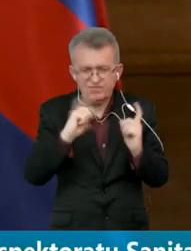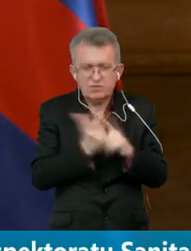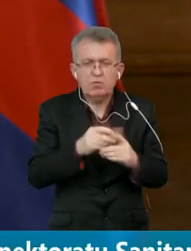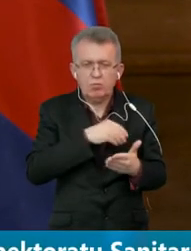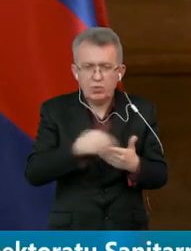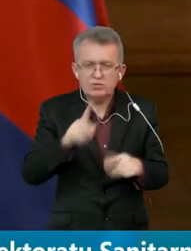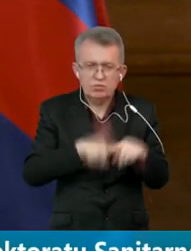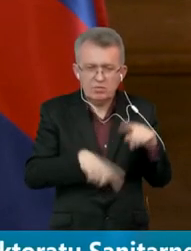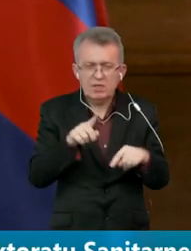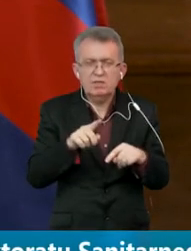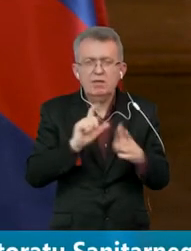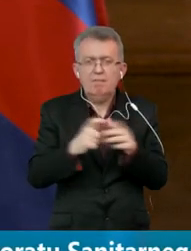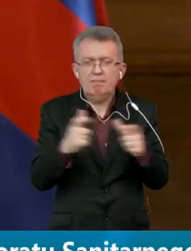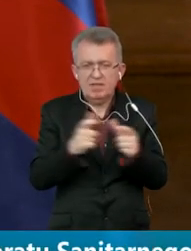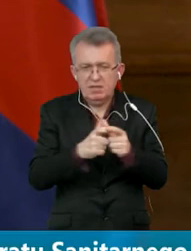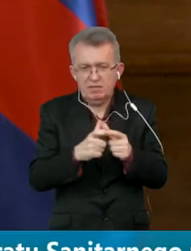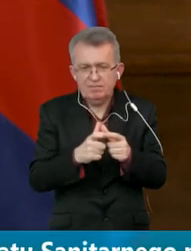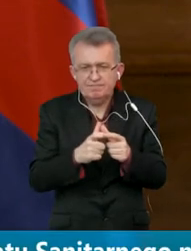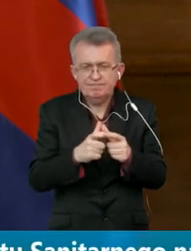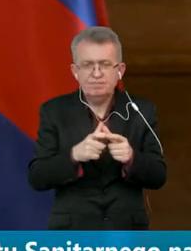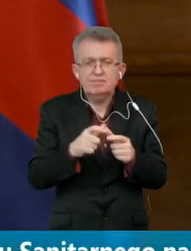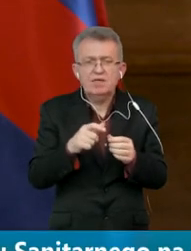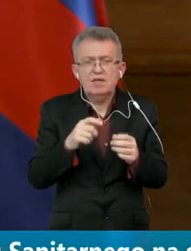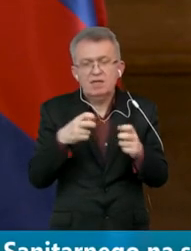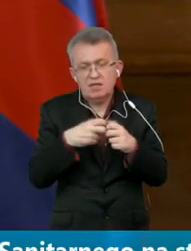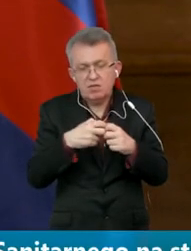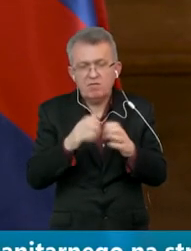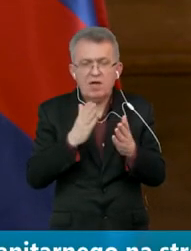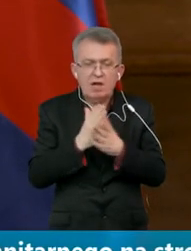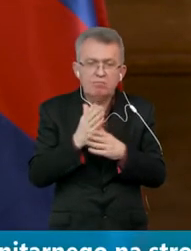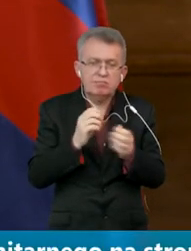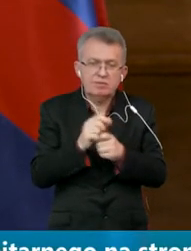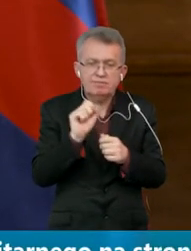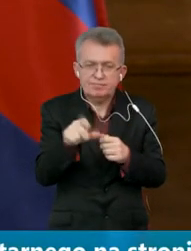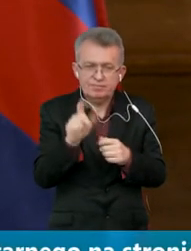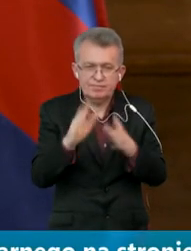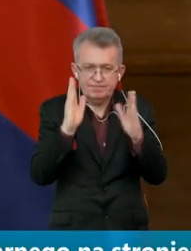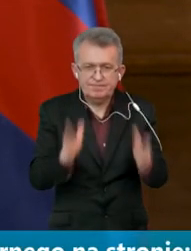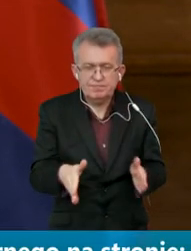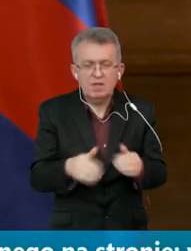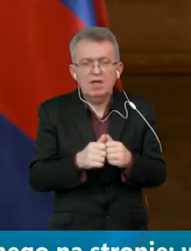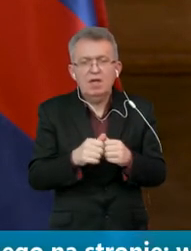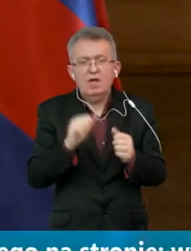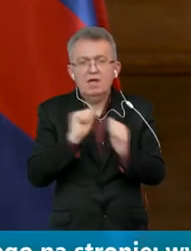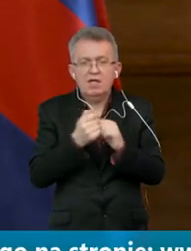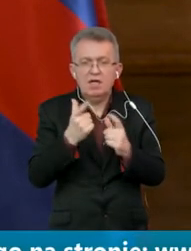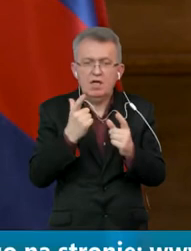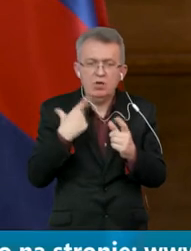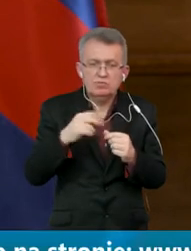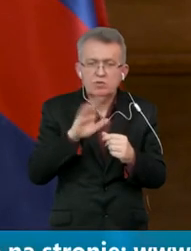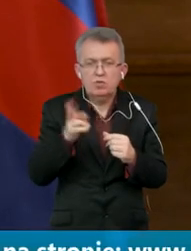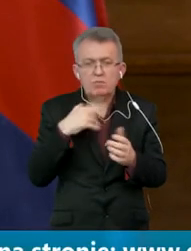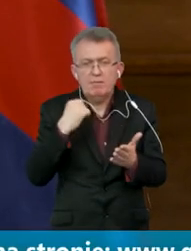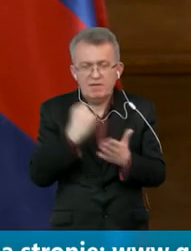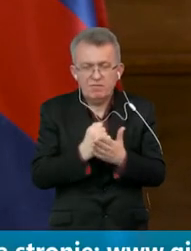płaci na podstawie biletów internetowo lub na podstawie biletów z parkomatów. Natomiast część osób oczywiście uprawnionych do